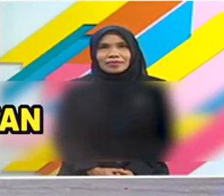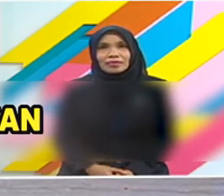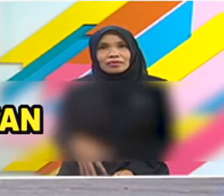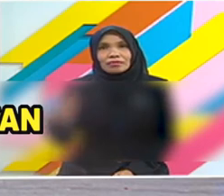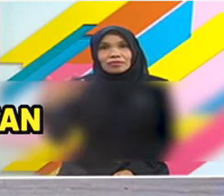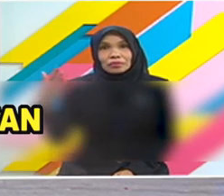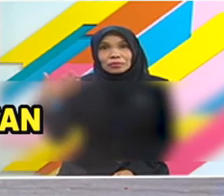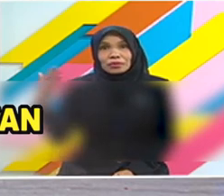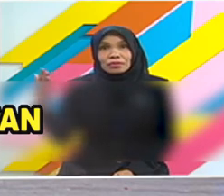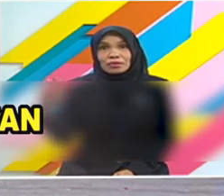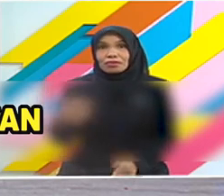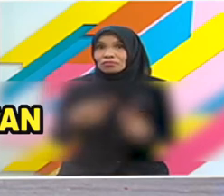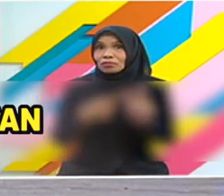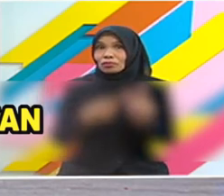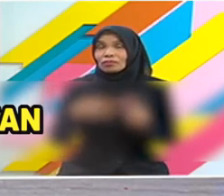Cikgu. Panas.